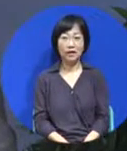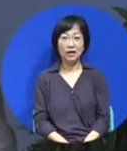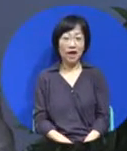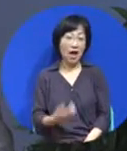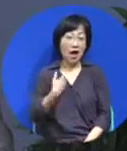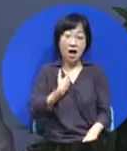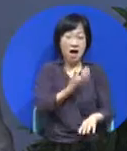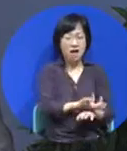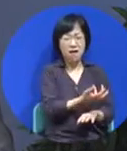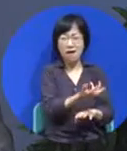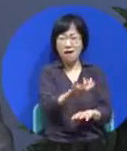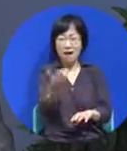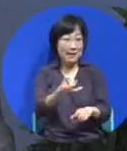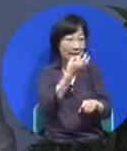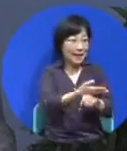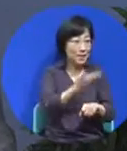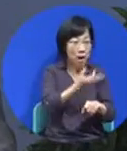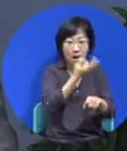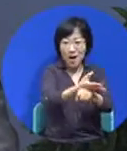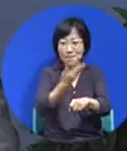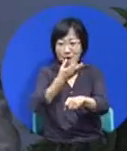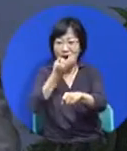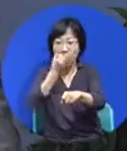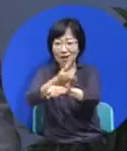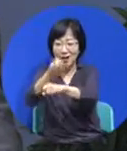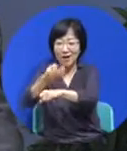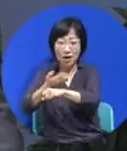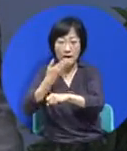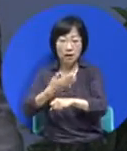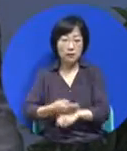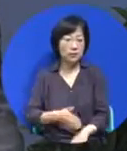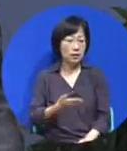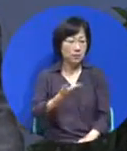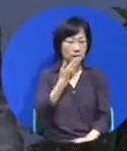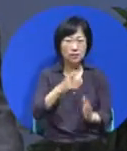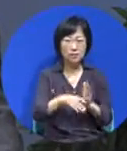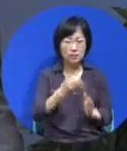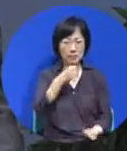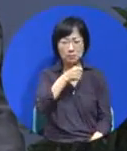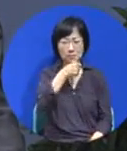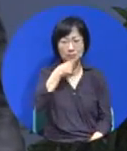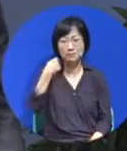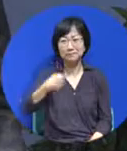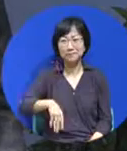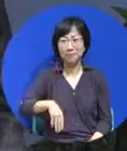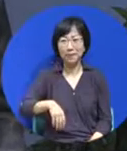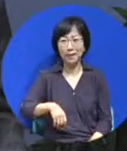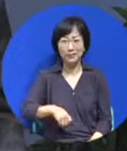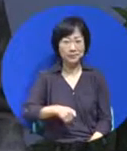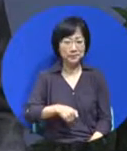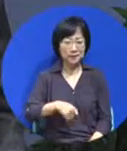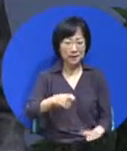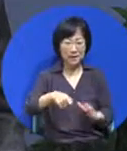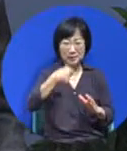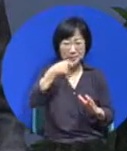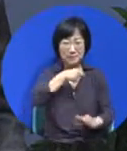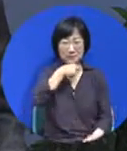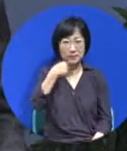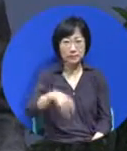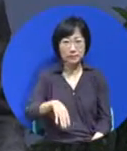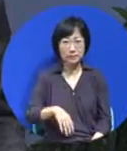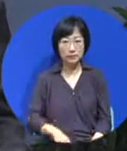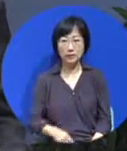먹었던지 밥맛이 없어요. And I ate so many snacks while walking around that I didn't have an appetite for food. 그 우리 어머니가 눈치를 딱 채고